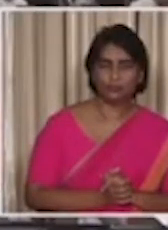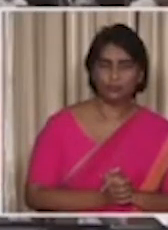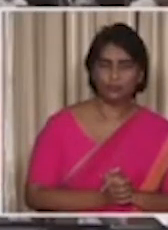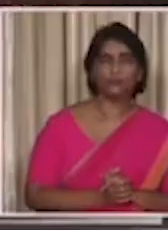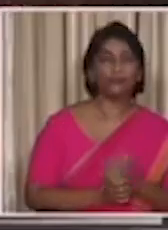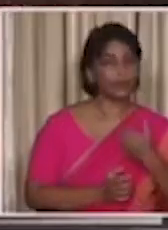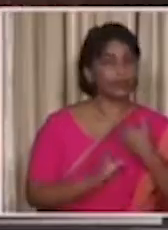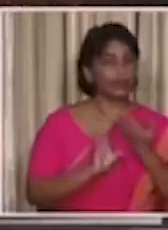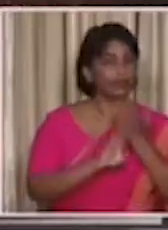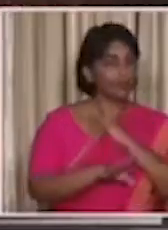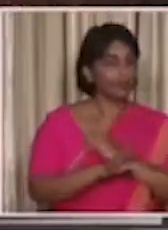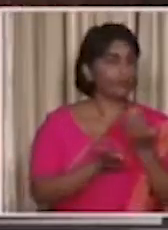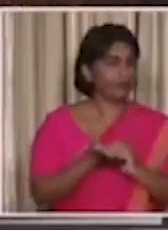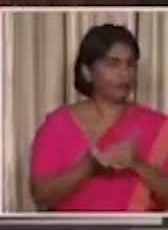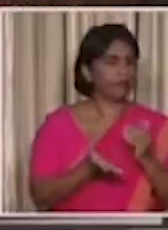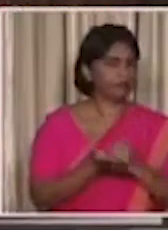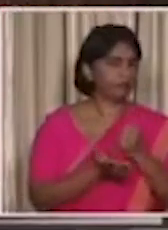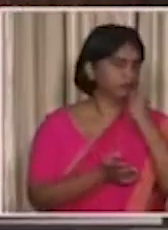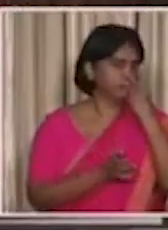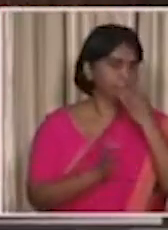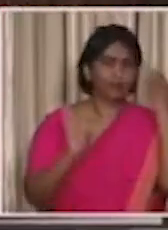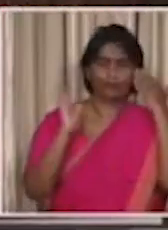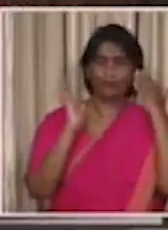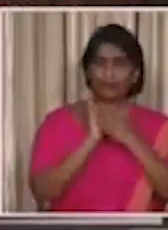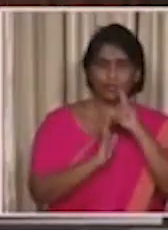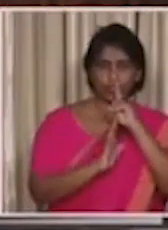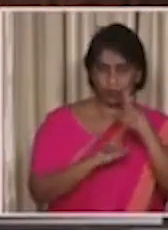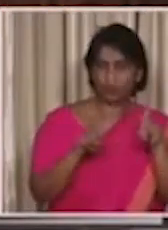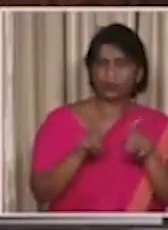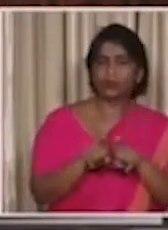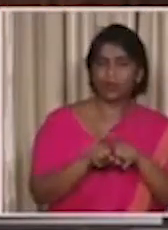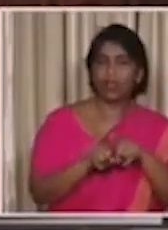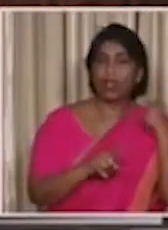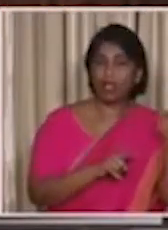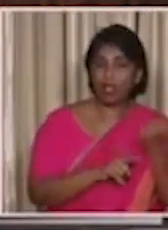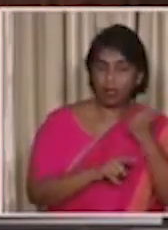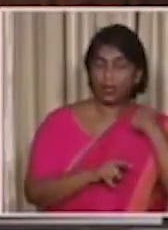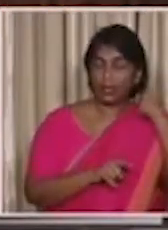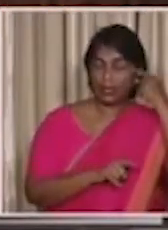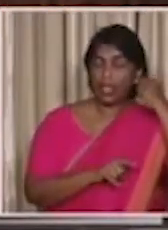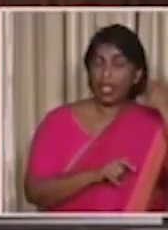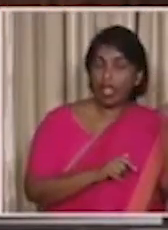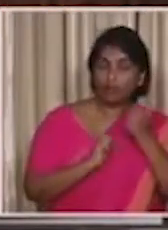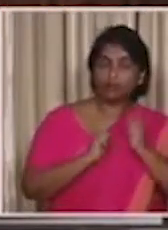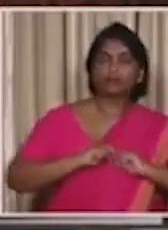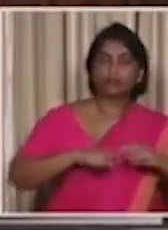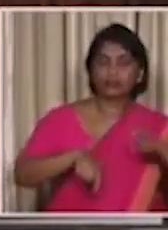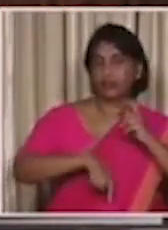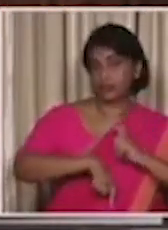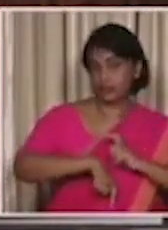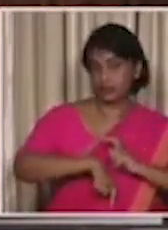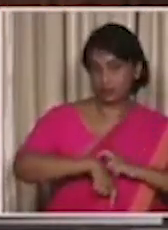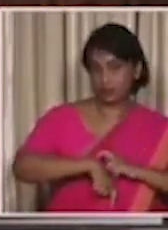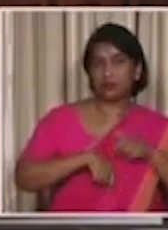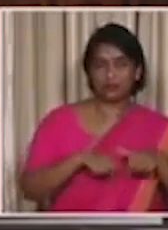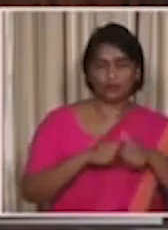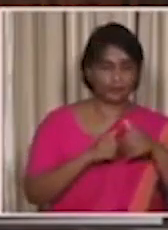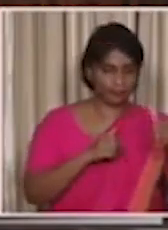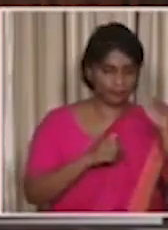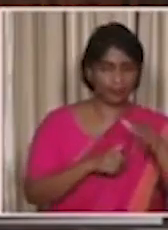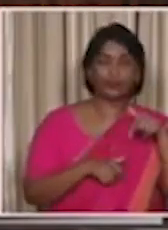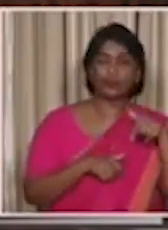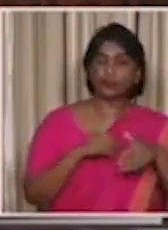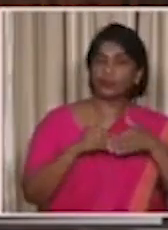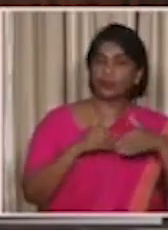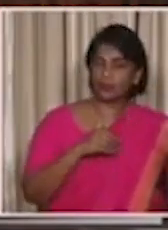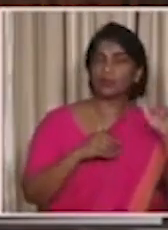මම කලින් අවස්ථා ගණනාවකදීත් අවධානය කළ පරිදි අලුතින් සිතා අලුත් ගමනක් යන්ට කාලය දැන් එළඹ තිබෙනවා. මෙතෙක්